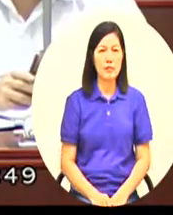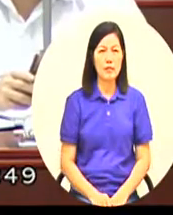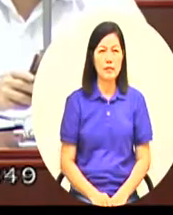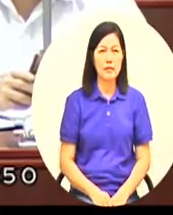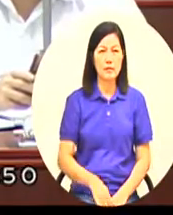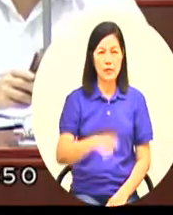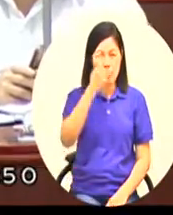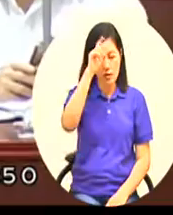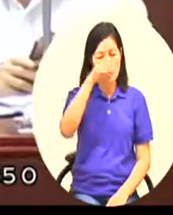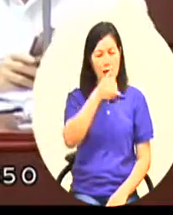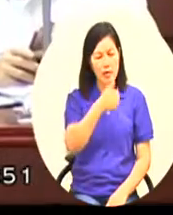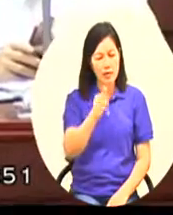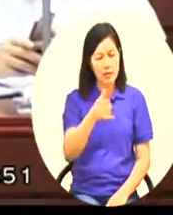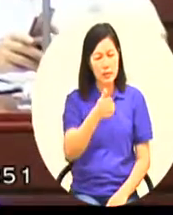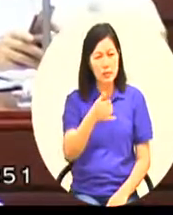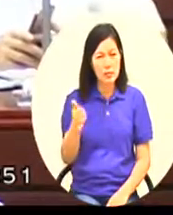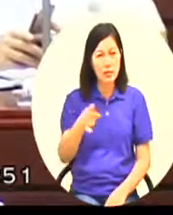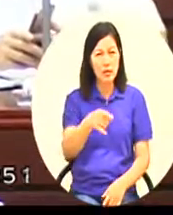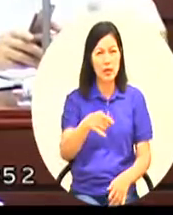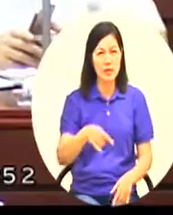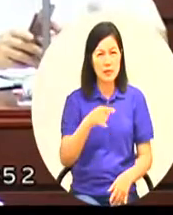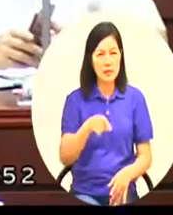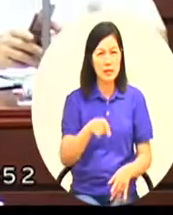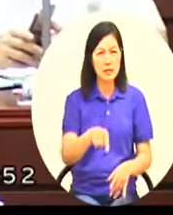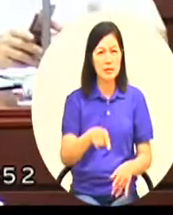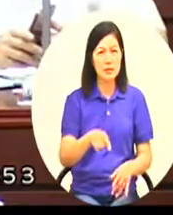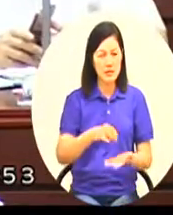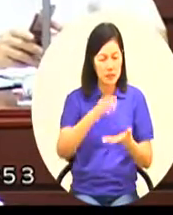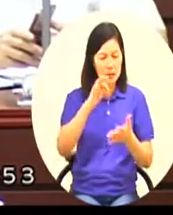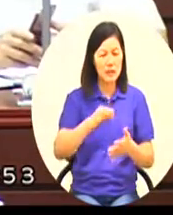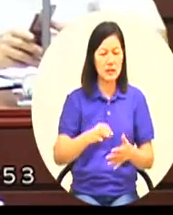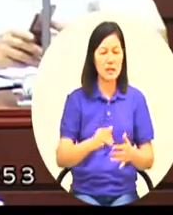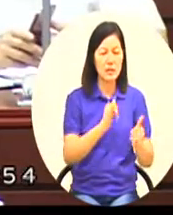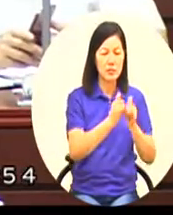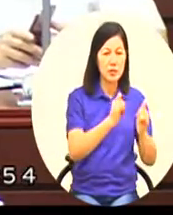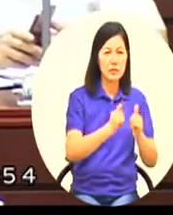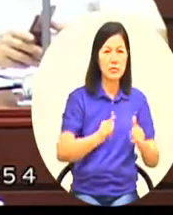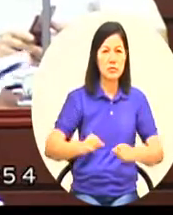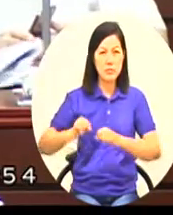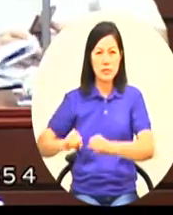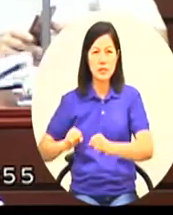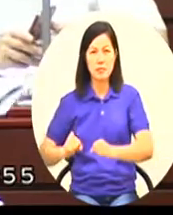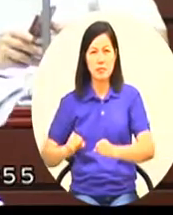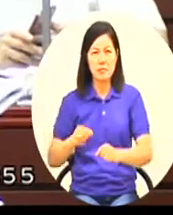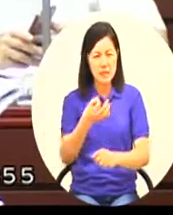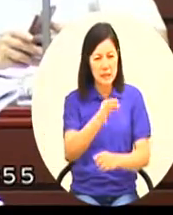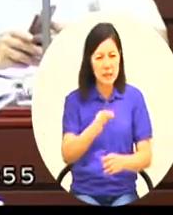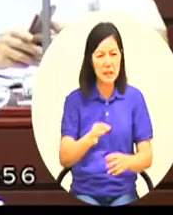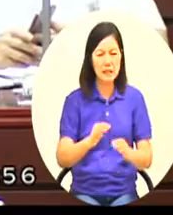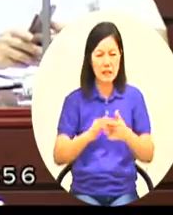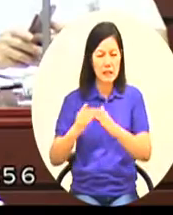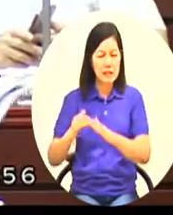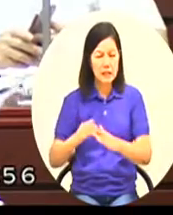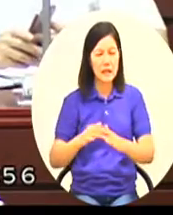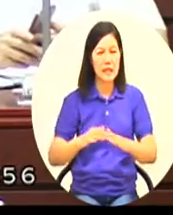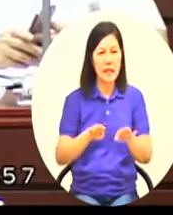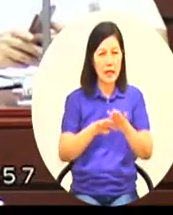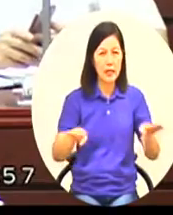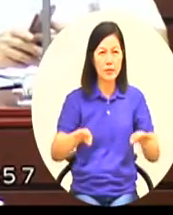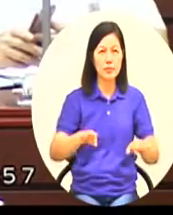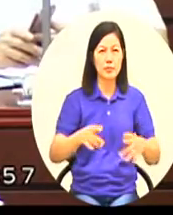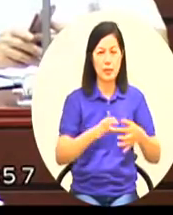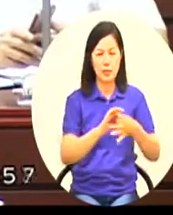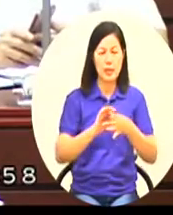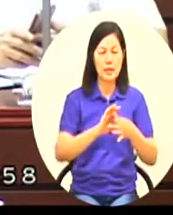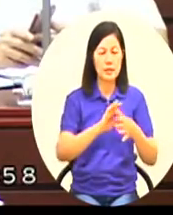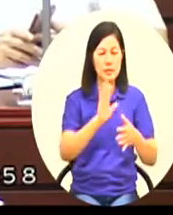所提的，没有错，这个是生命财产跟市民是息息相关的，跟我们侦查犯罪，包括有交通的